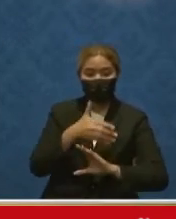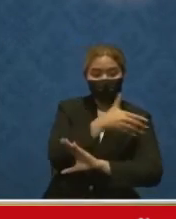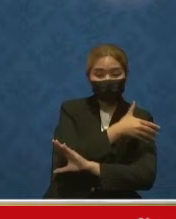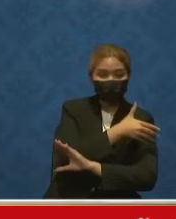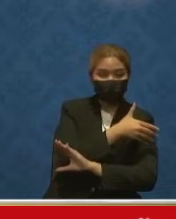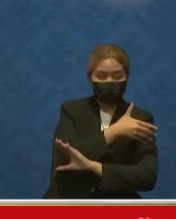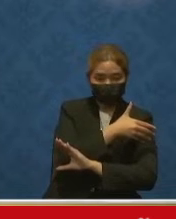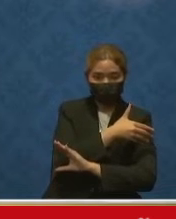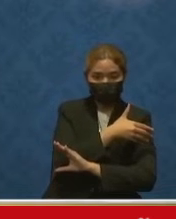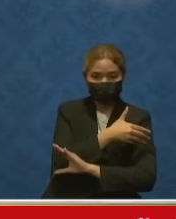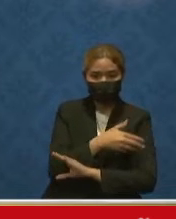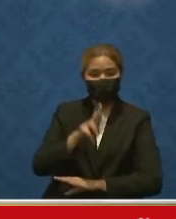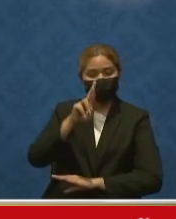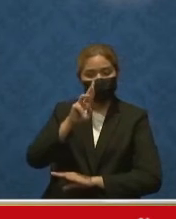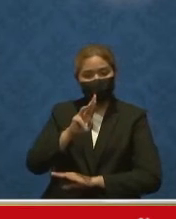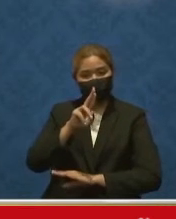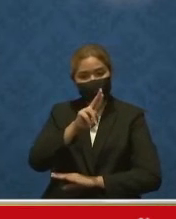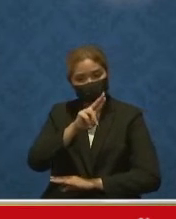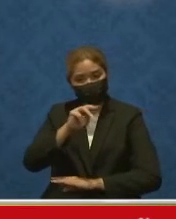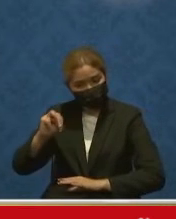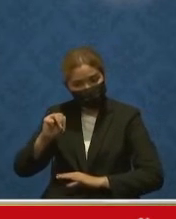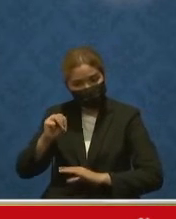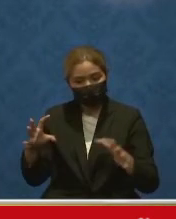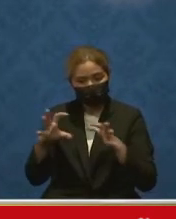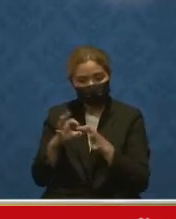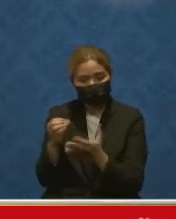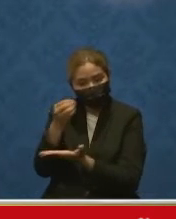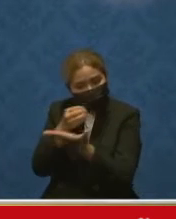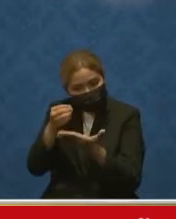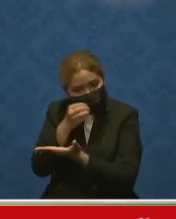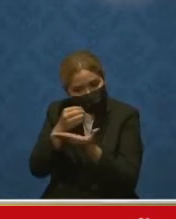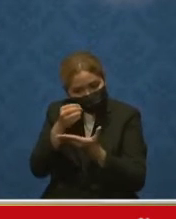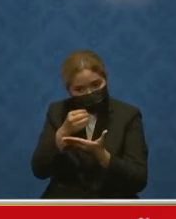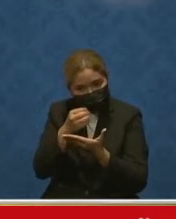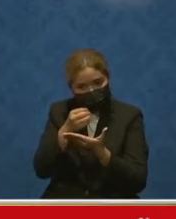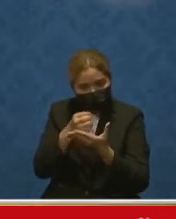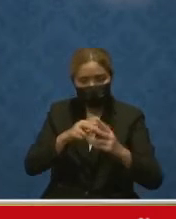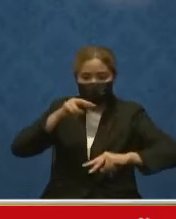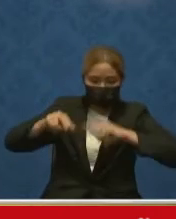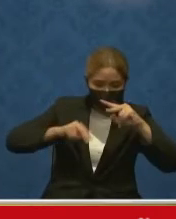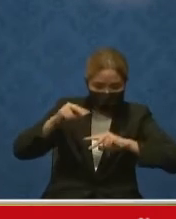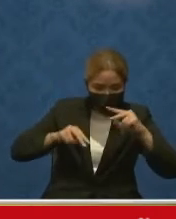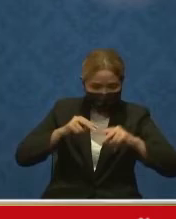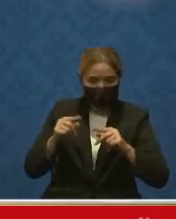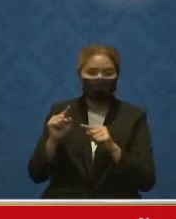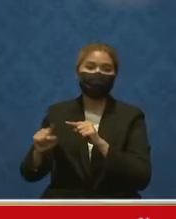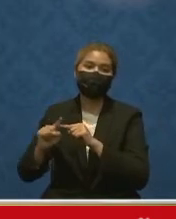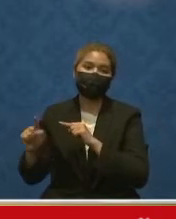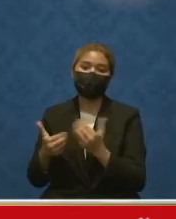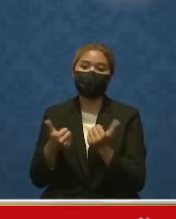การปราบปรามยาเสพติดท่านตอบดีนะครับว่าอุ้ยการตัดต้านยาเสพติดเดี๋ยวนี้ครับใช้กฎหมายใหม่